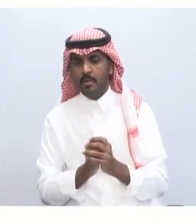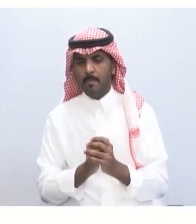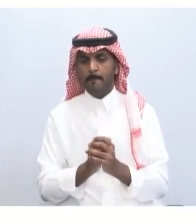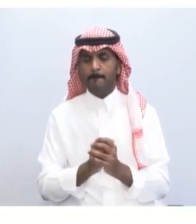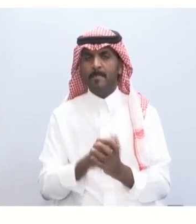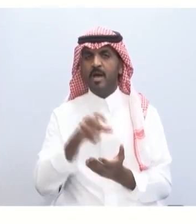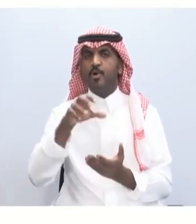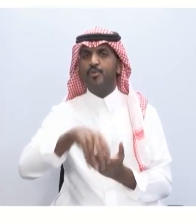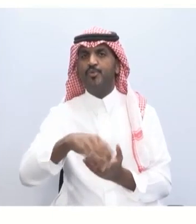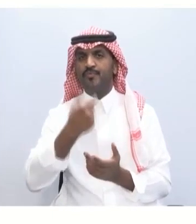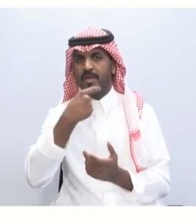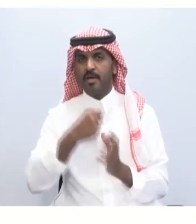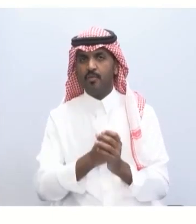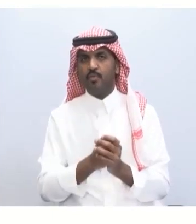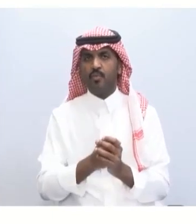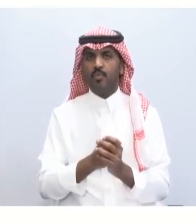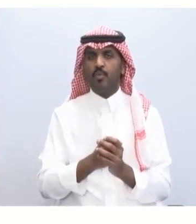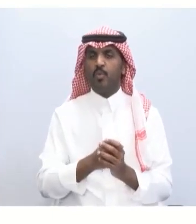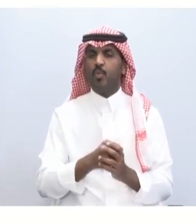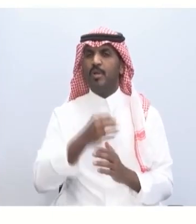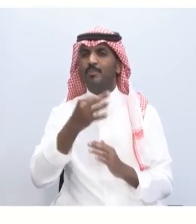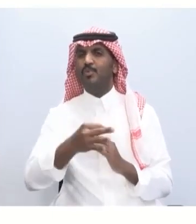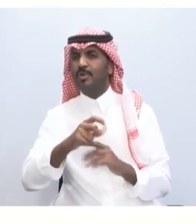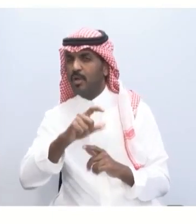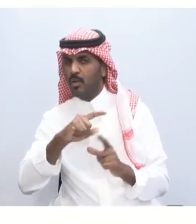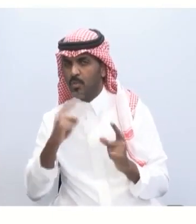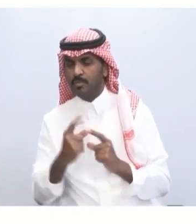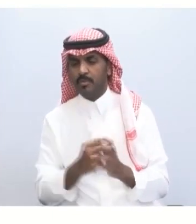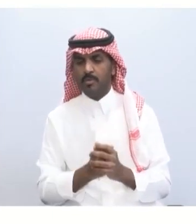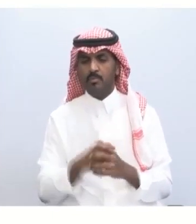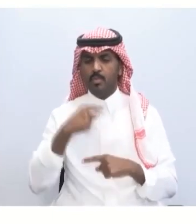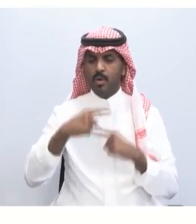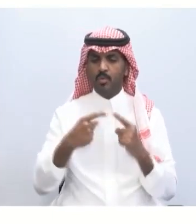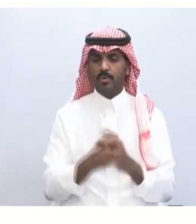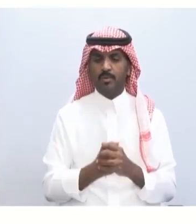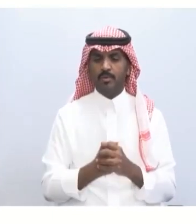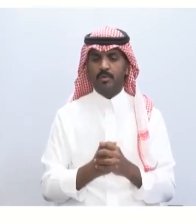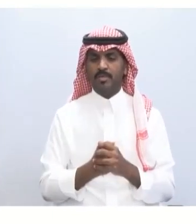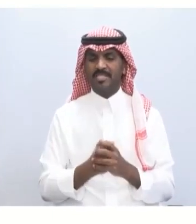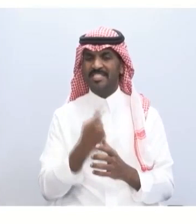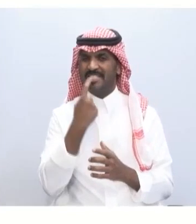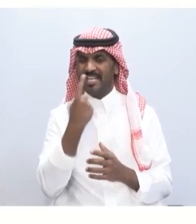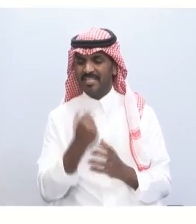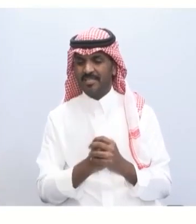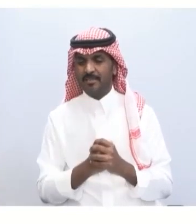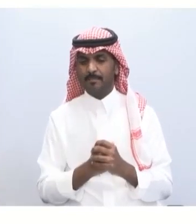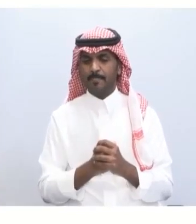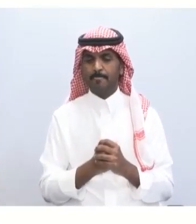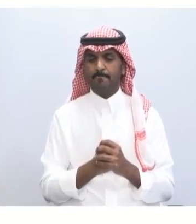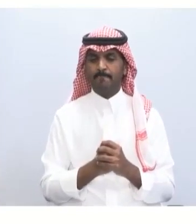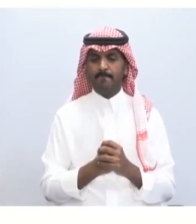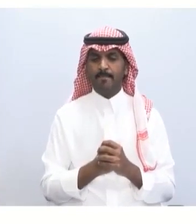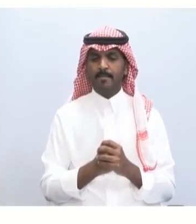يحدث في الرياض وماجاورها المحاوله الاولى كانت في عام احسنتم في